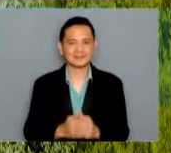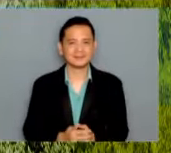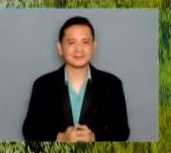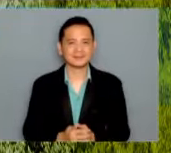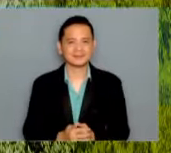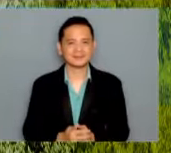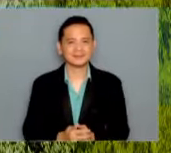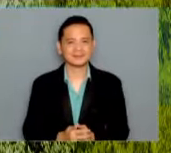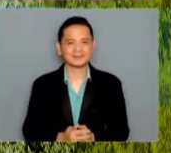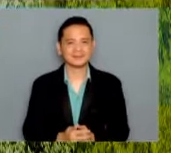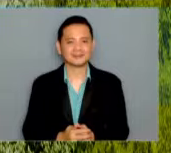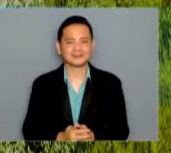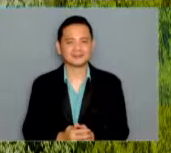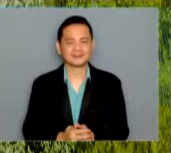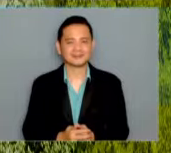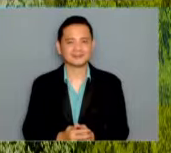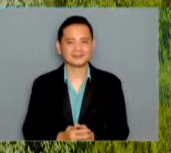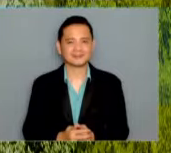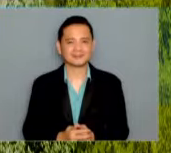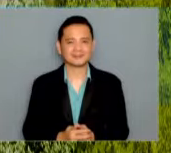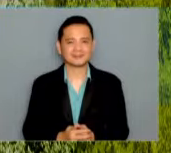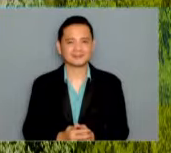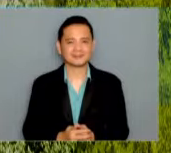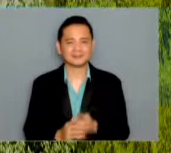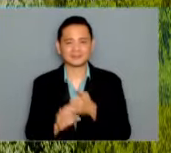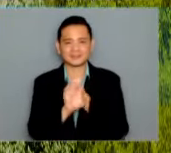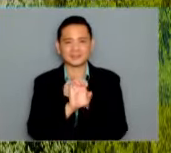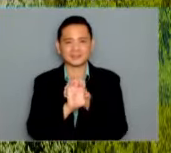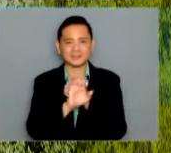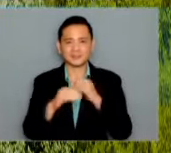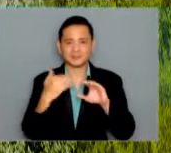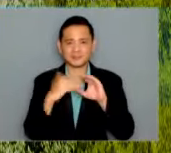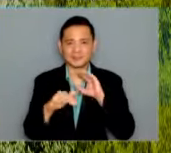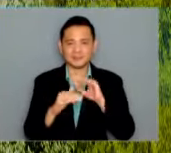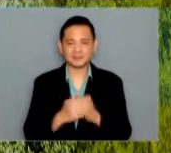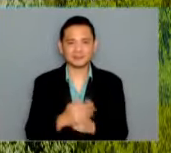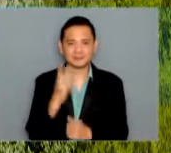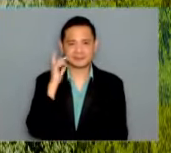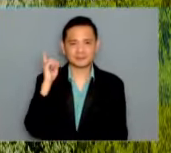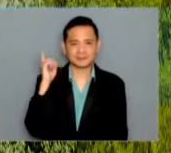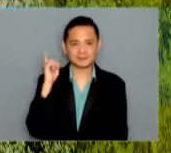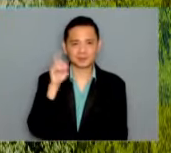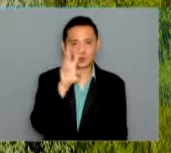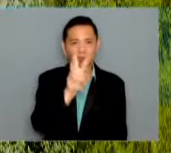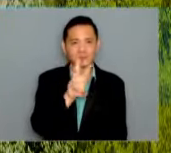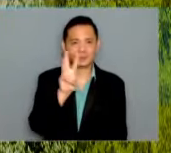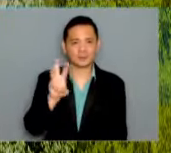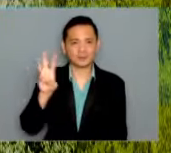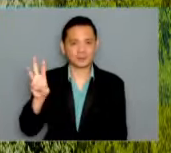PBFDT since 1946 po. And sa website po ay philippinebarangay.com.